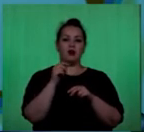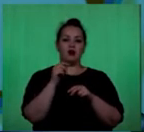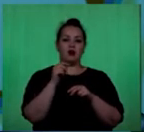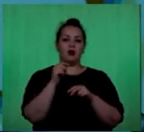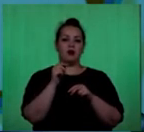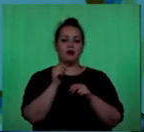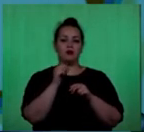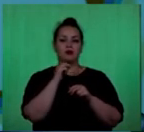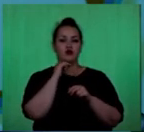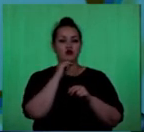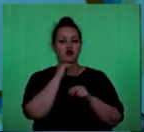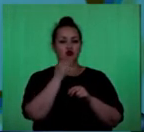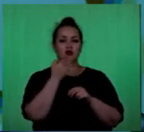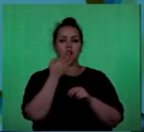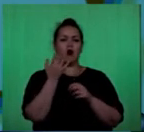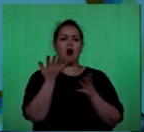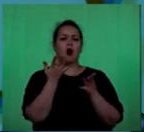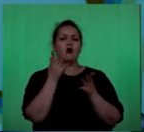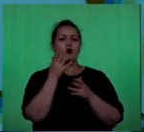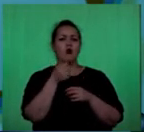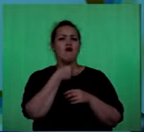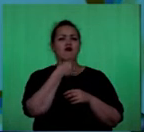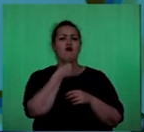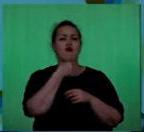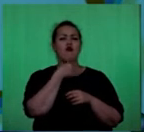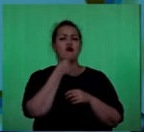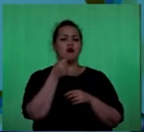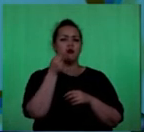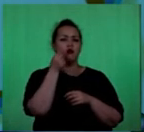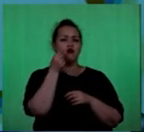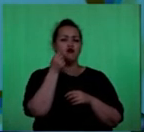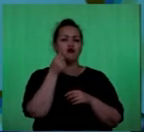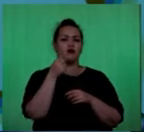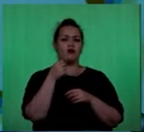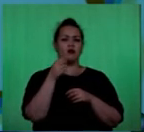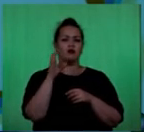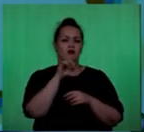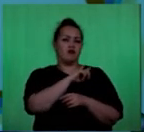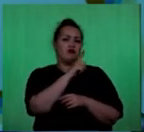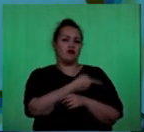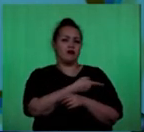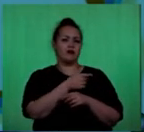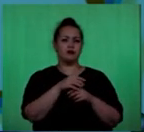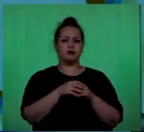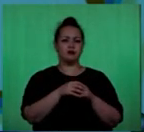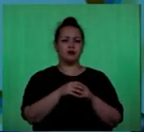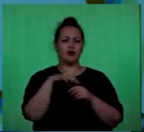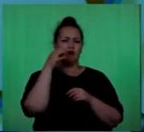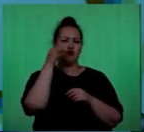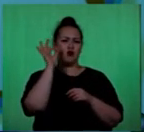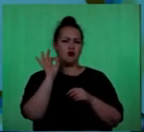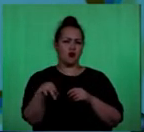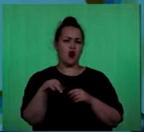возрасте бывает расцвет сил в любом ответил карлсон с довольной улыбкой в любом